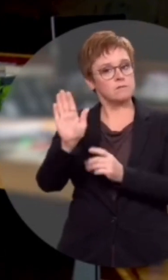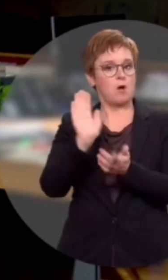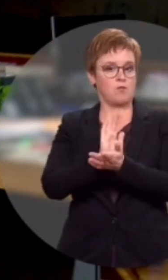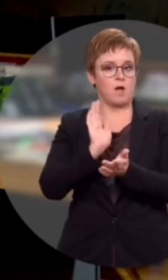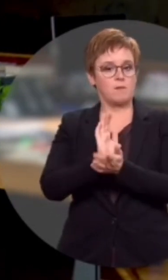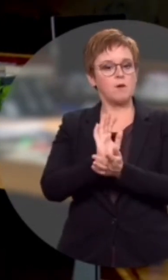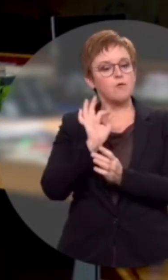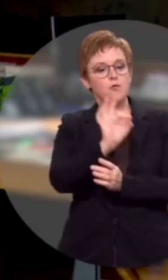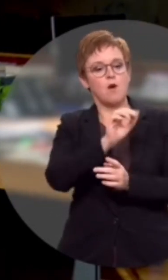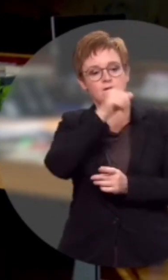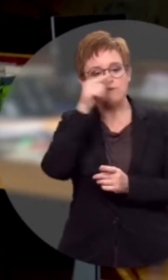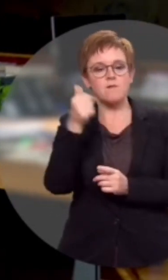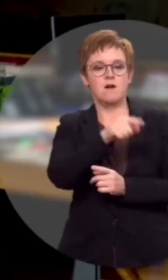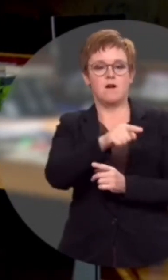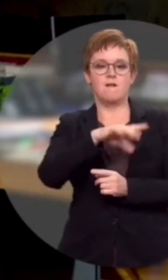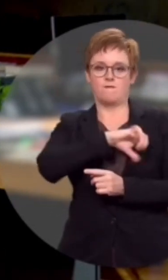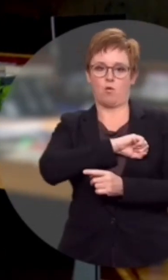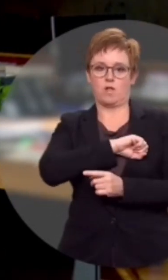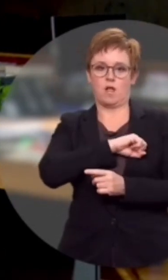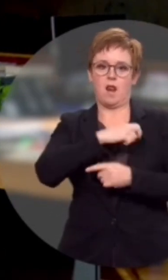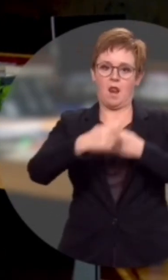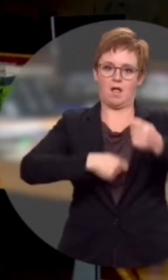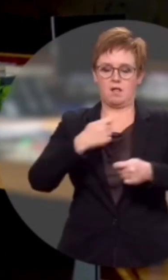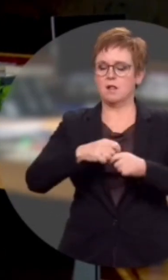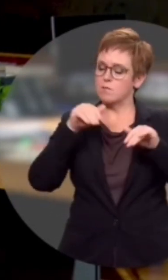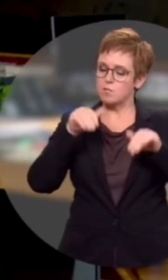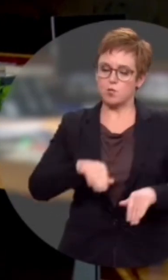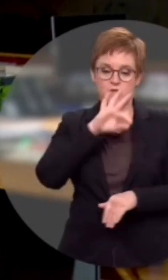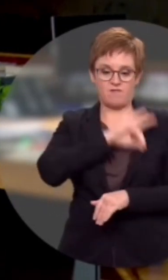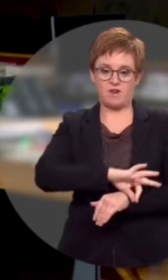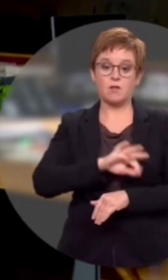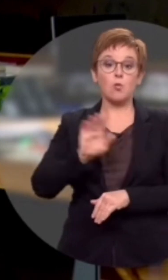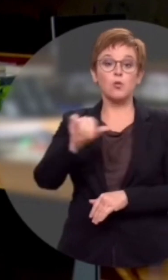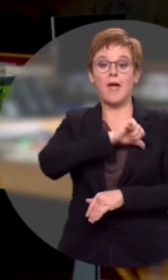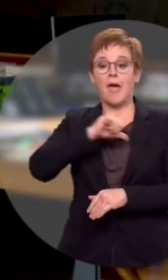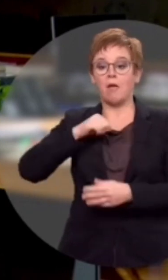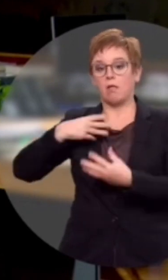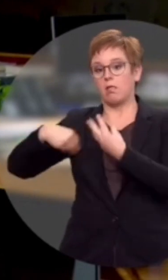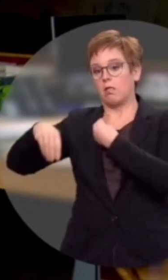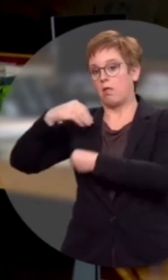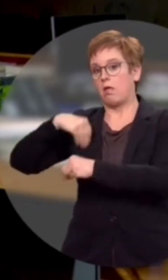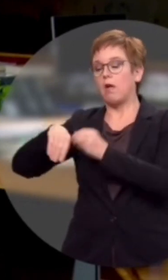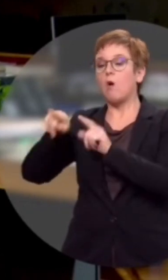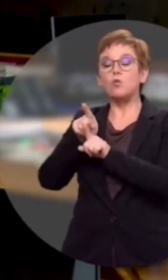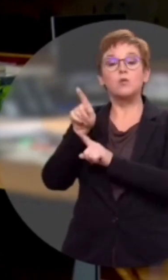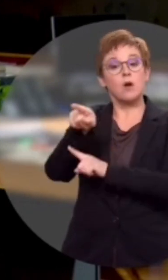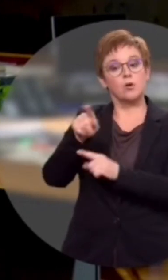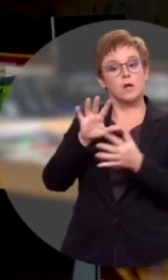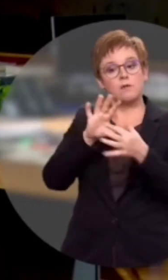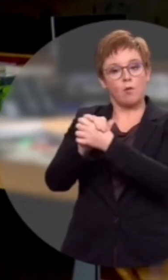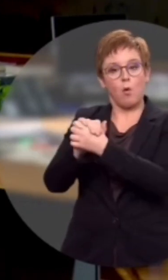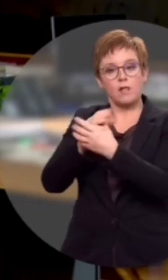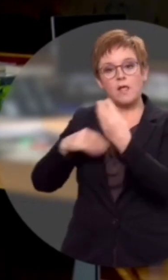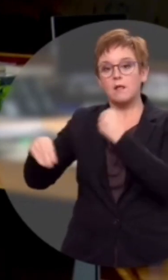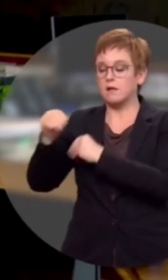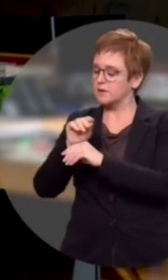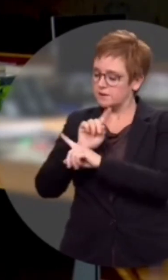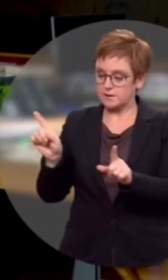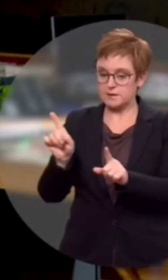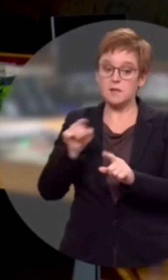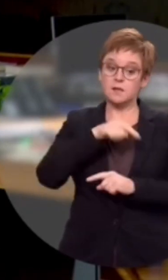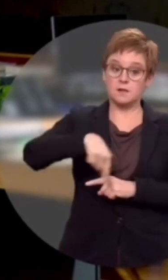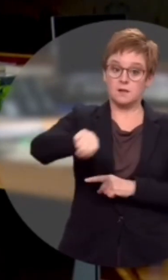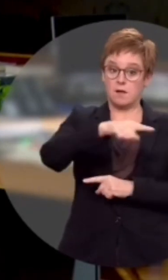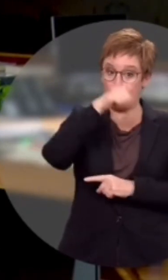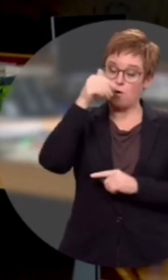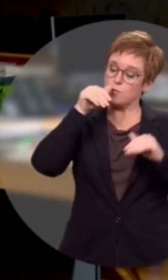handeln, niemals zum eigenen oder zum Vorteil der eigenen Seilschaften. Darauf muss sich die Bevölkerung